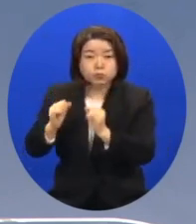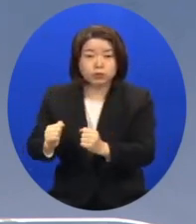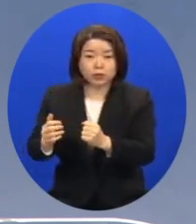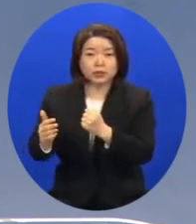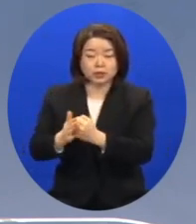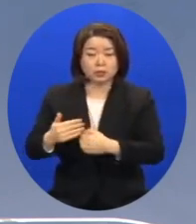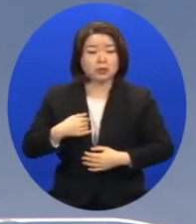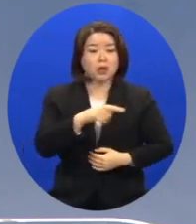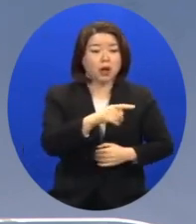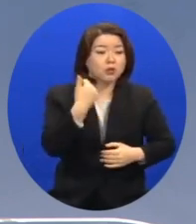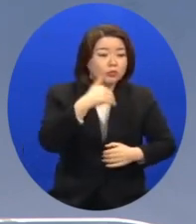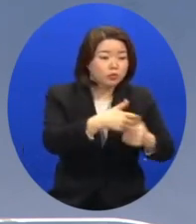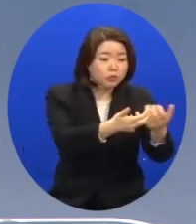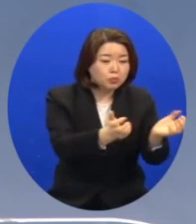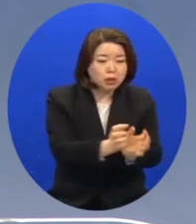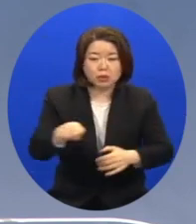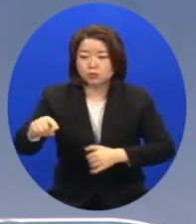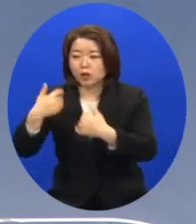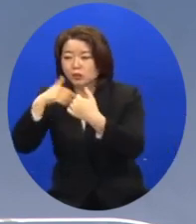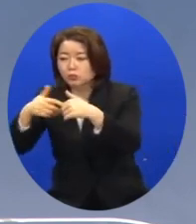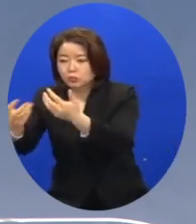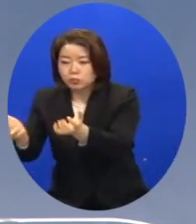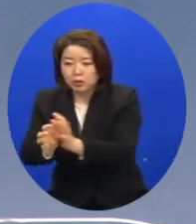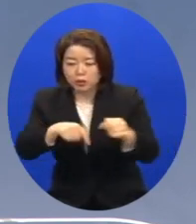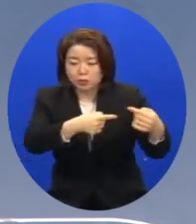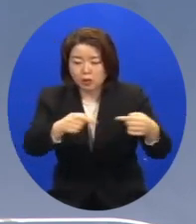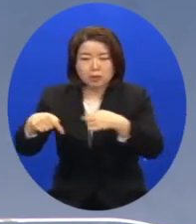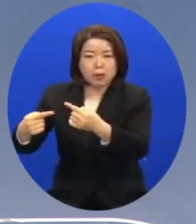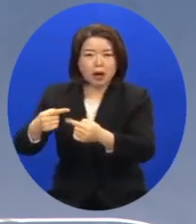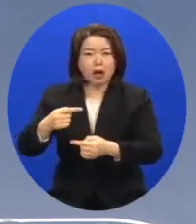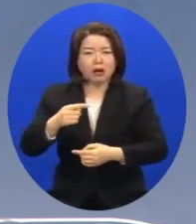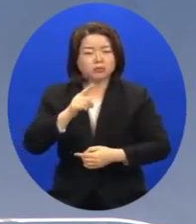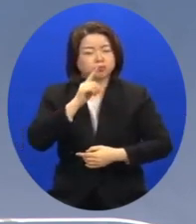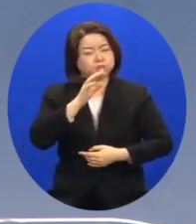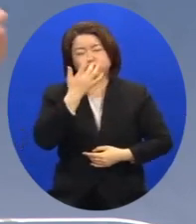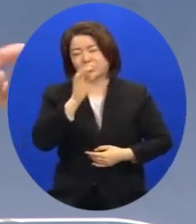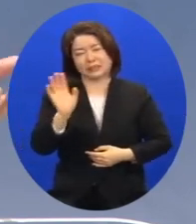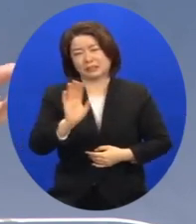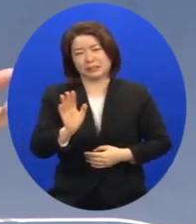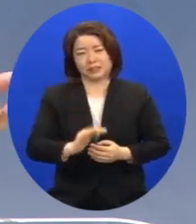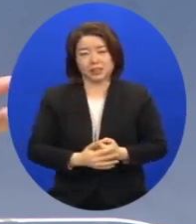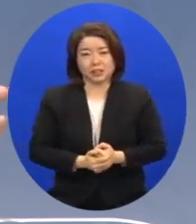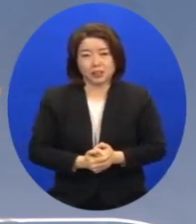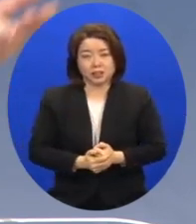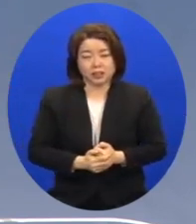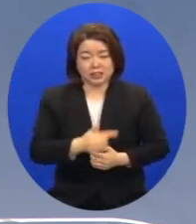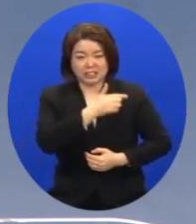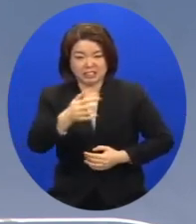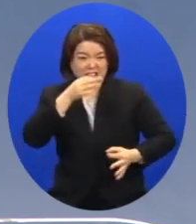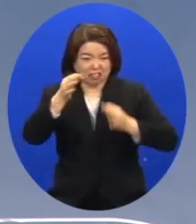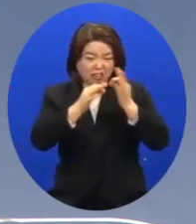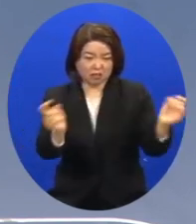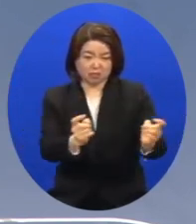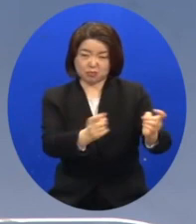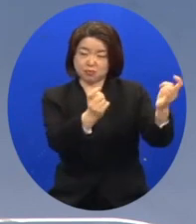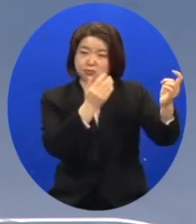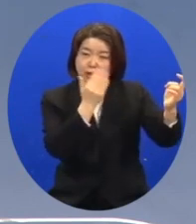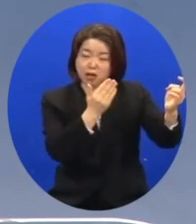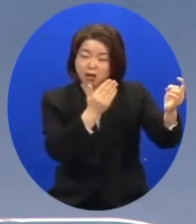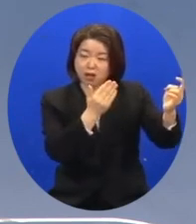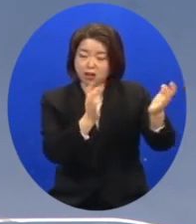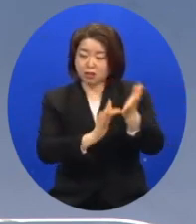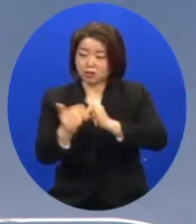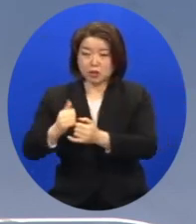날은 누구 파야 누구 파야 그게 말이 됩니까 큰소리 내고 싸울 수 있습니까 예수님을 바로 옆에